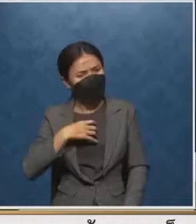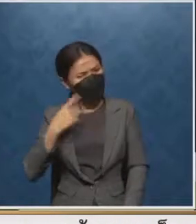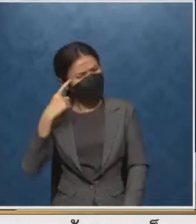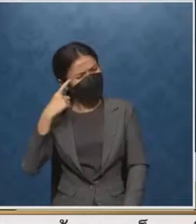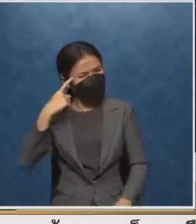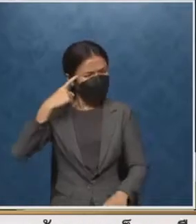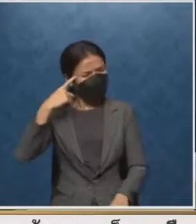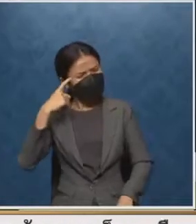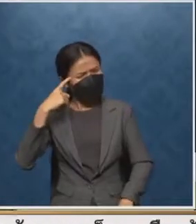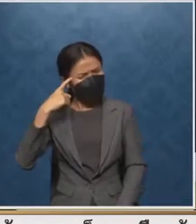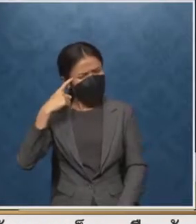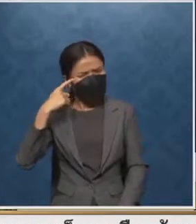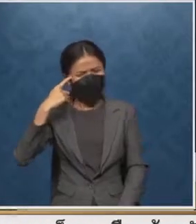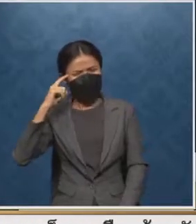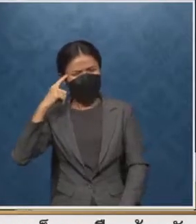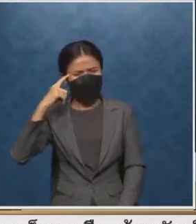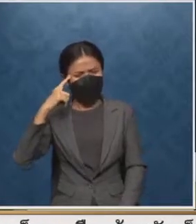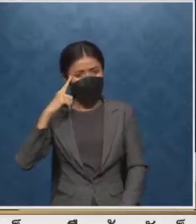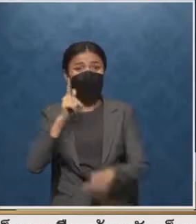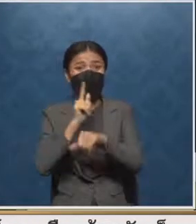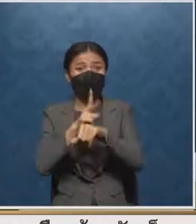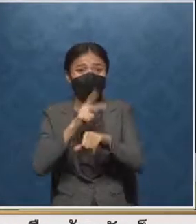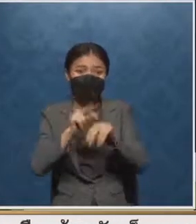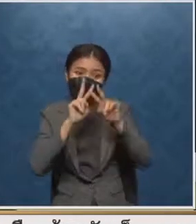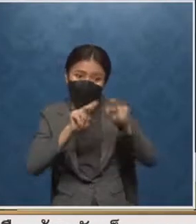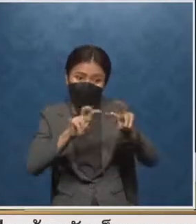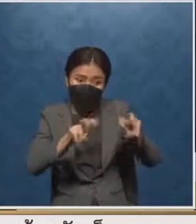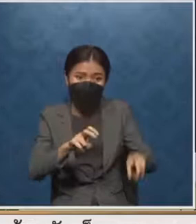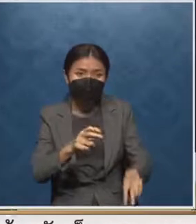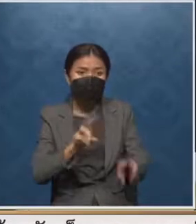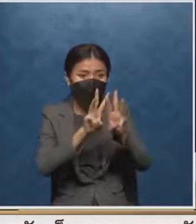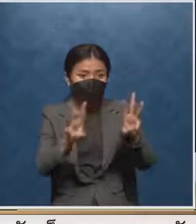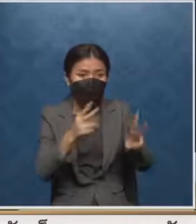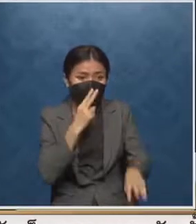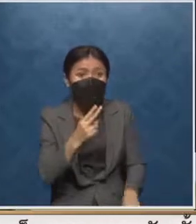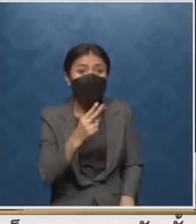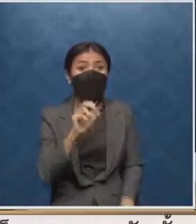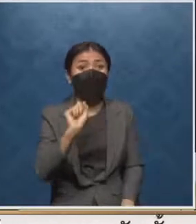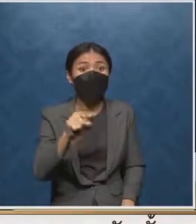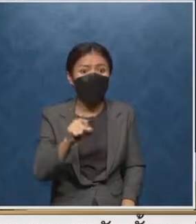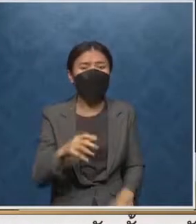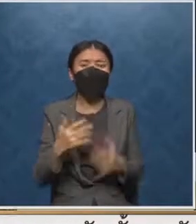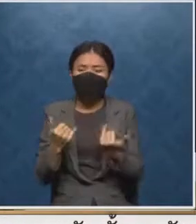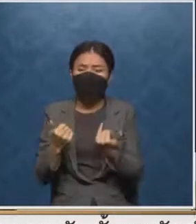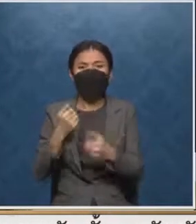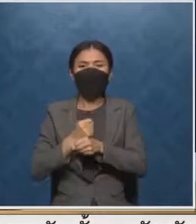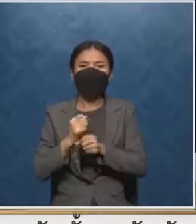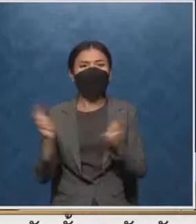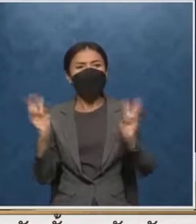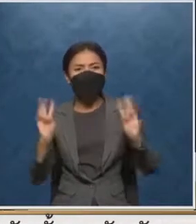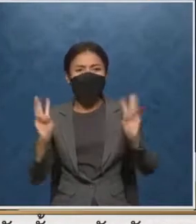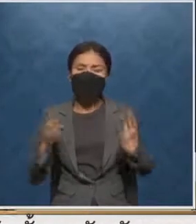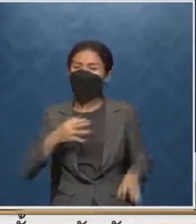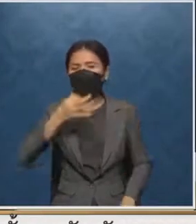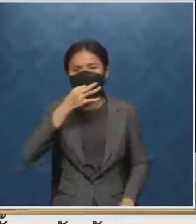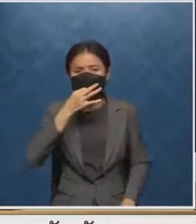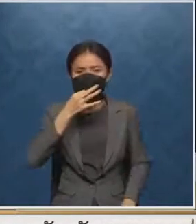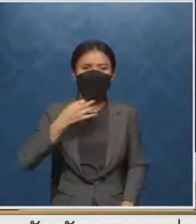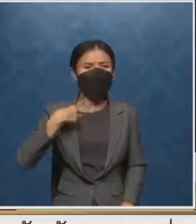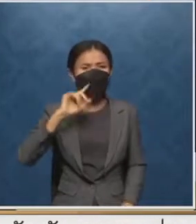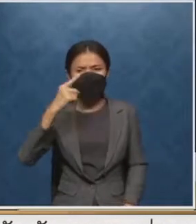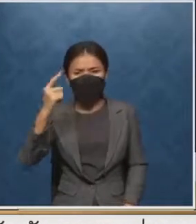สืบค้นไปเสาะหาอันที่มันเป็นประโยชน์วันนี้คนว่างงานเยอะอยากจะเปลี่ยนอาชีพอยากจะเรียนรู้อาชีพนะ